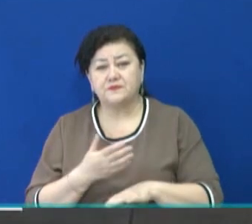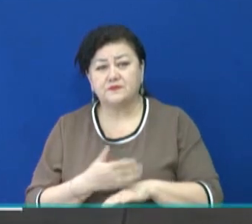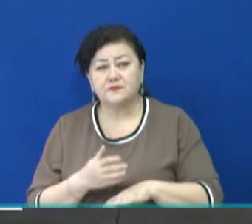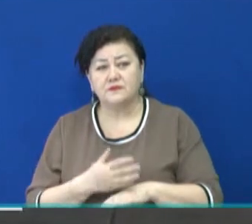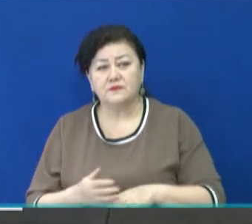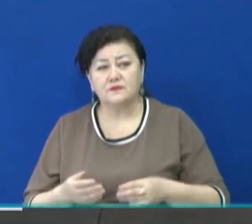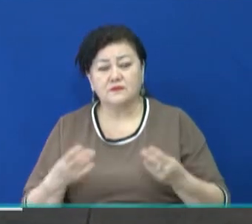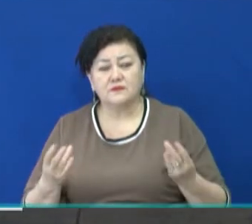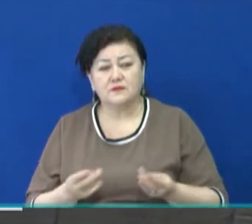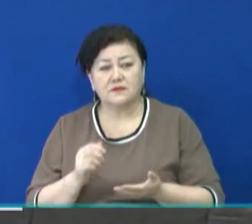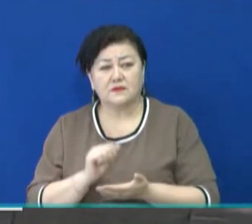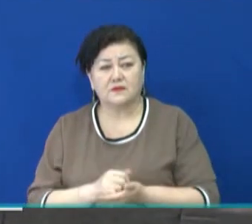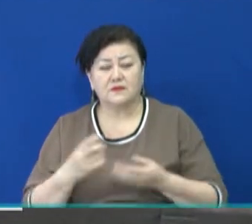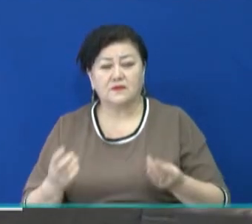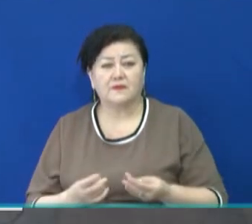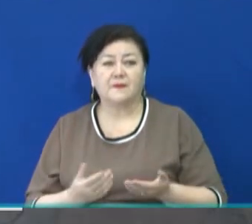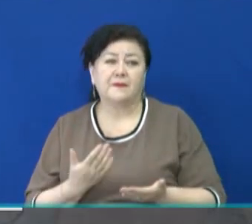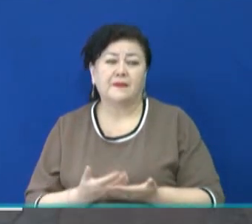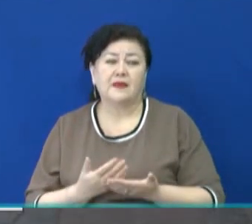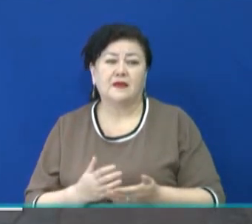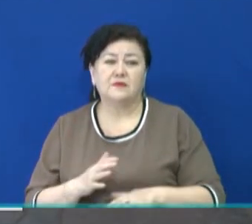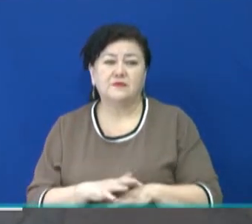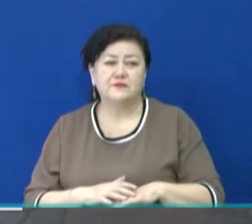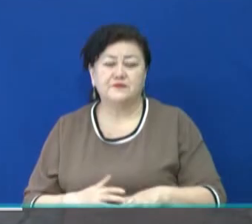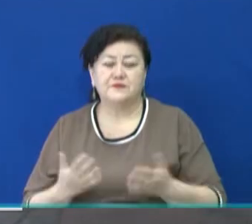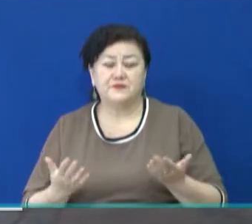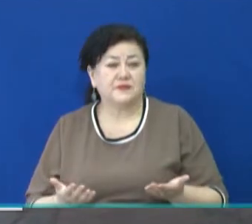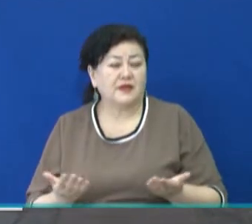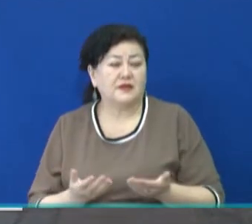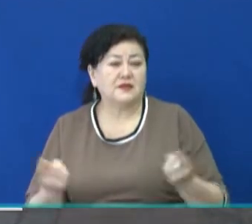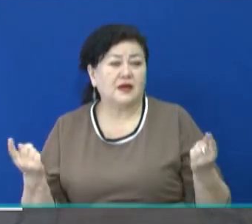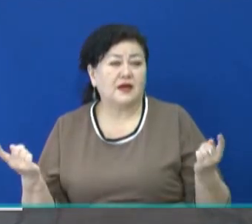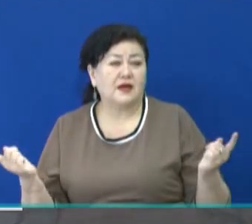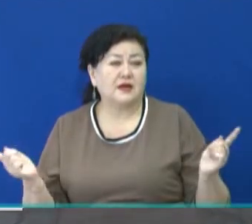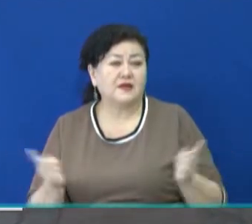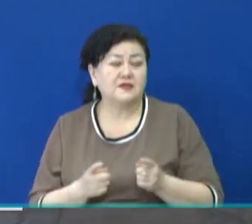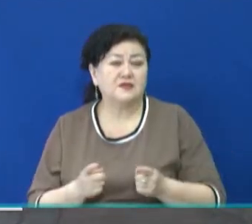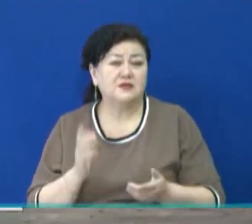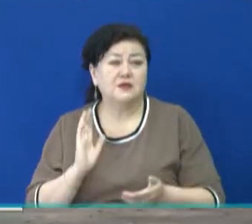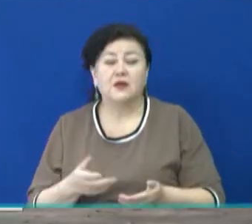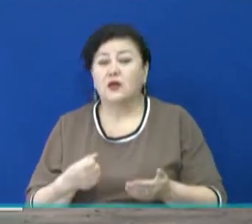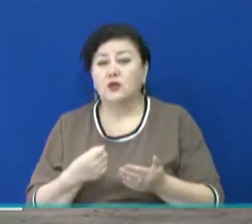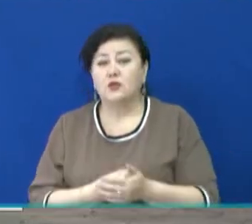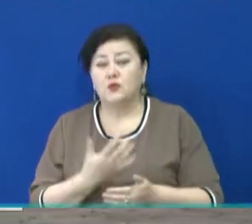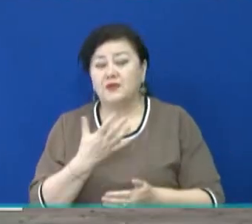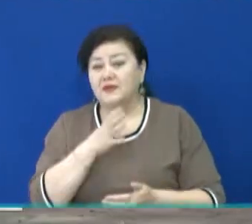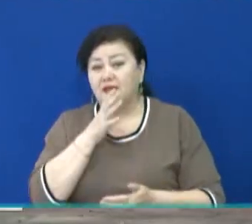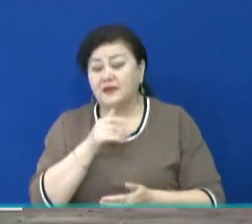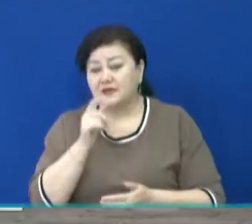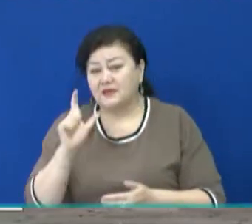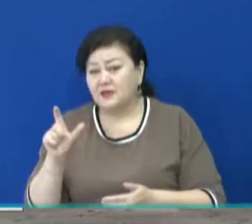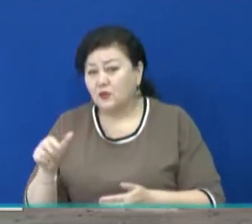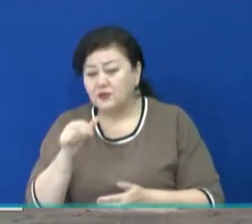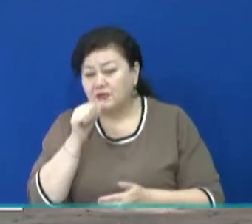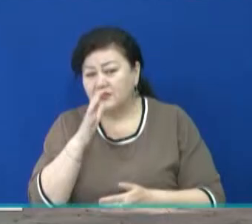керек. Банкроттығы дәлелденіп, несиесі кешірілген тұрғындарға белгілі бір шектеулер қойылады. Олар 5 жылға дейін несие ала алмайды. Сонымен қатар 7 жылдан